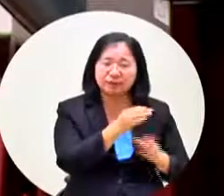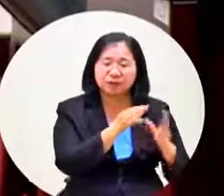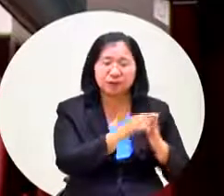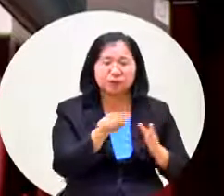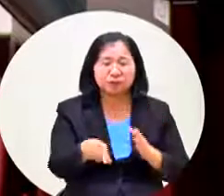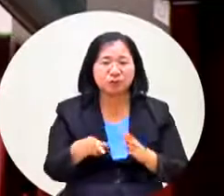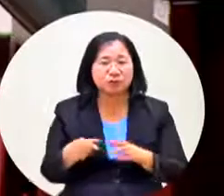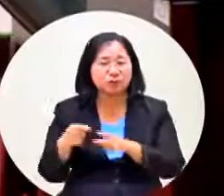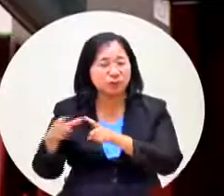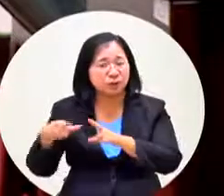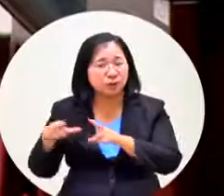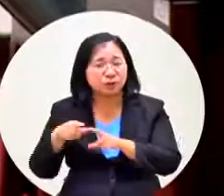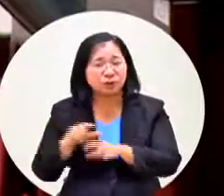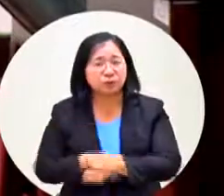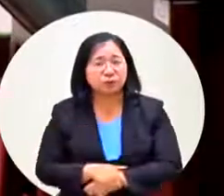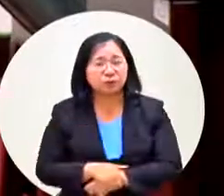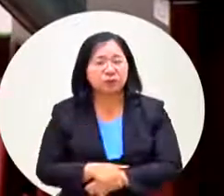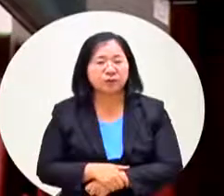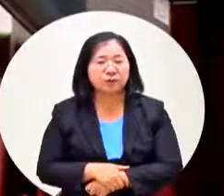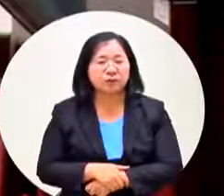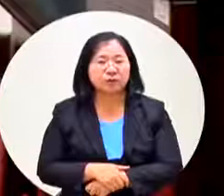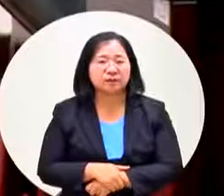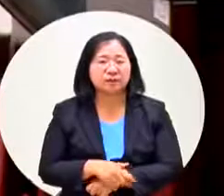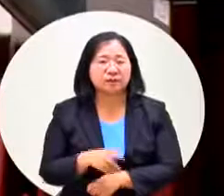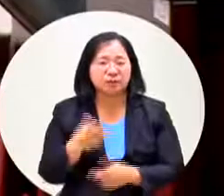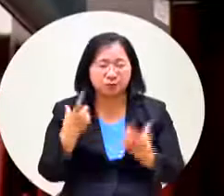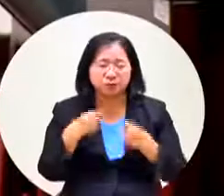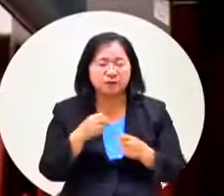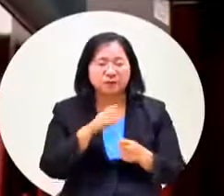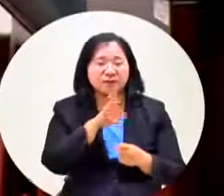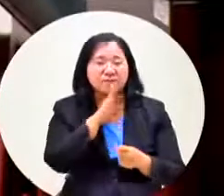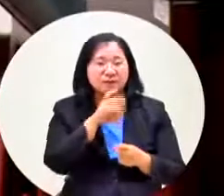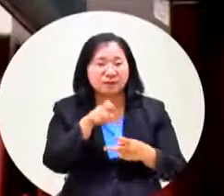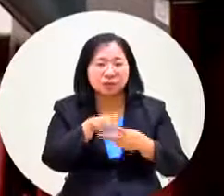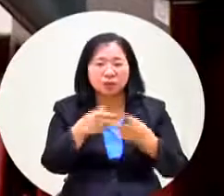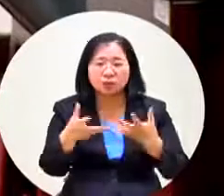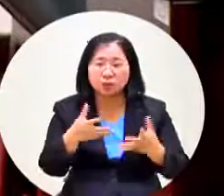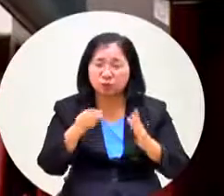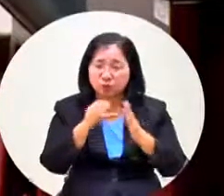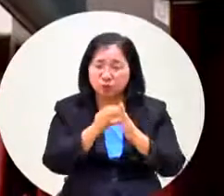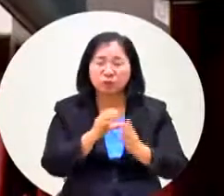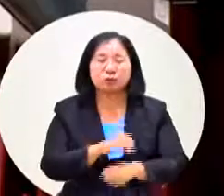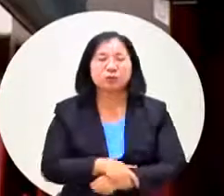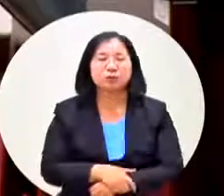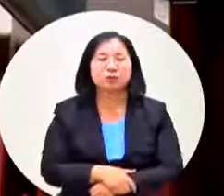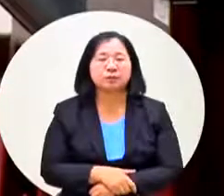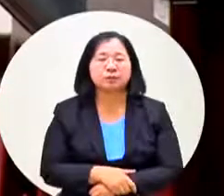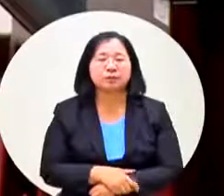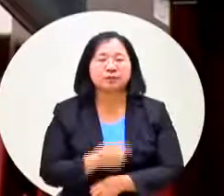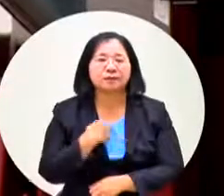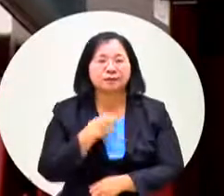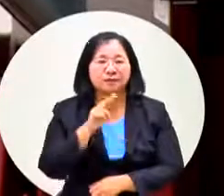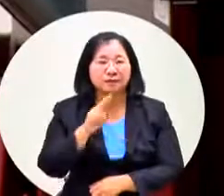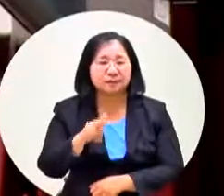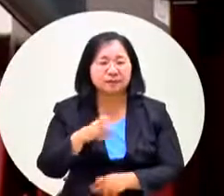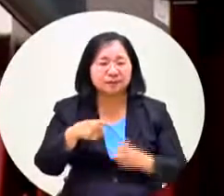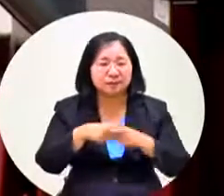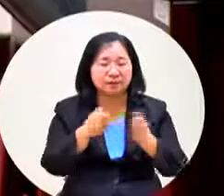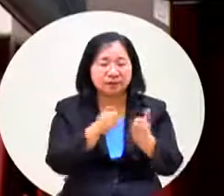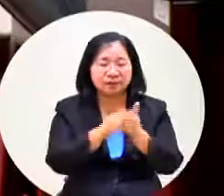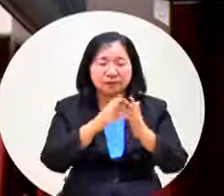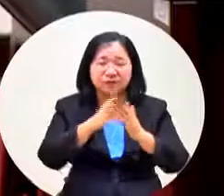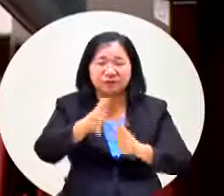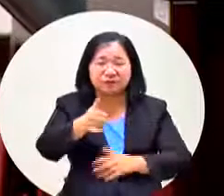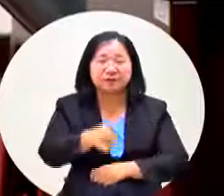公共所需公有不动产来办理无偿？无偿个保养啦吼，啊，当然无偿保养，因为